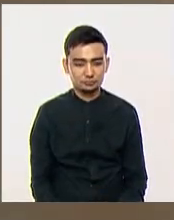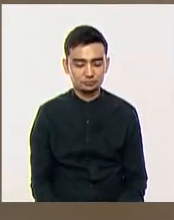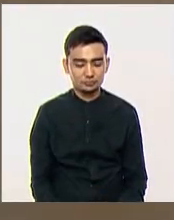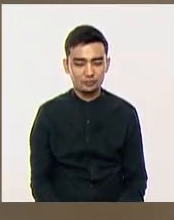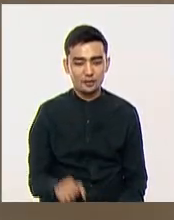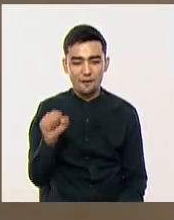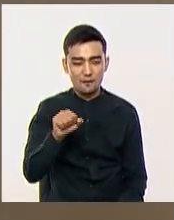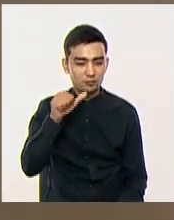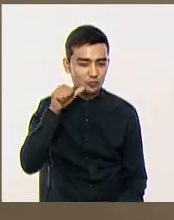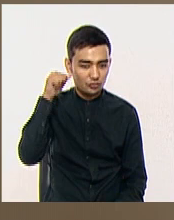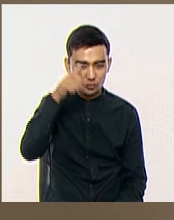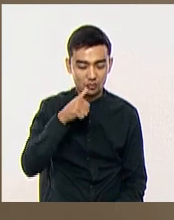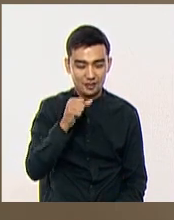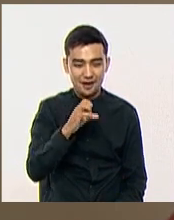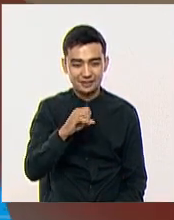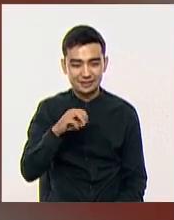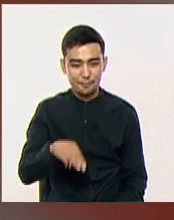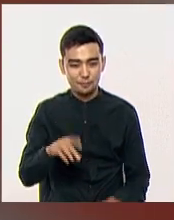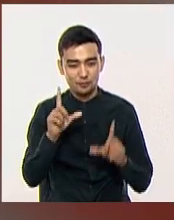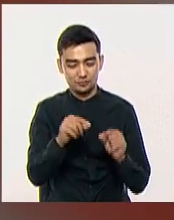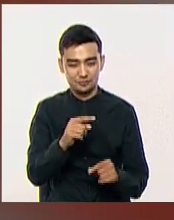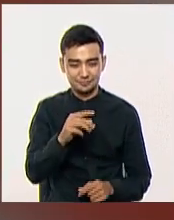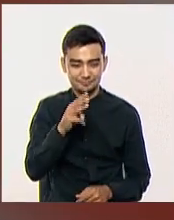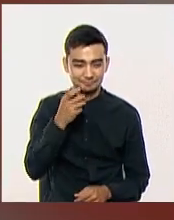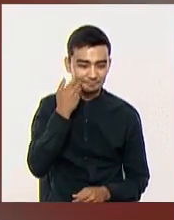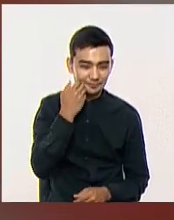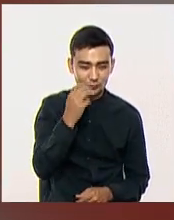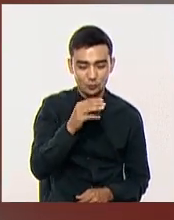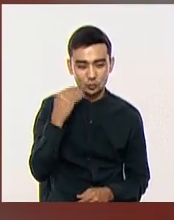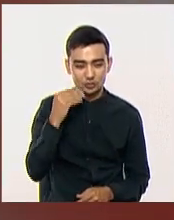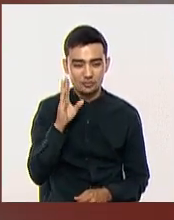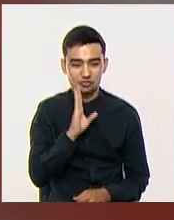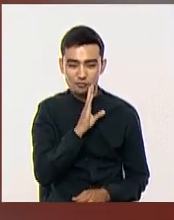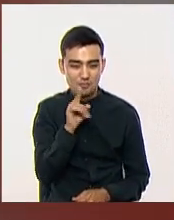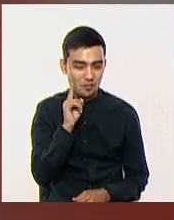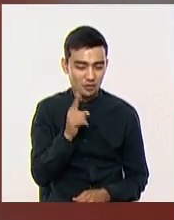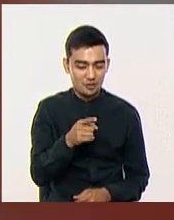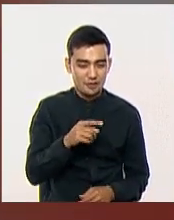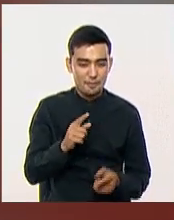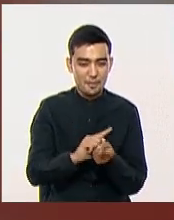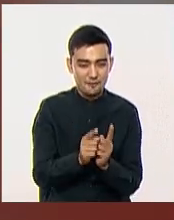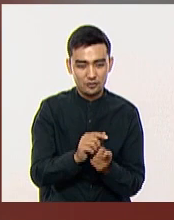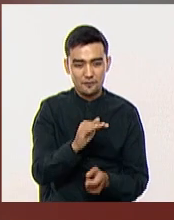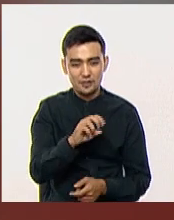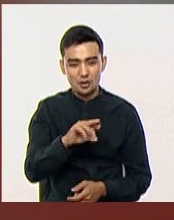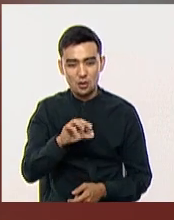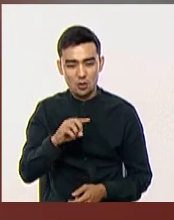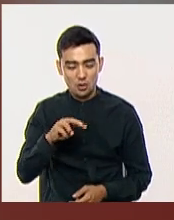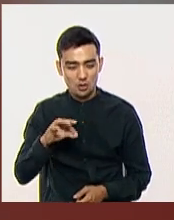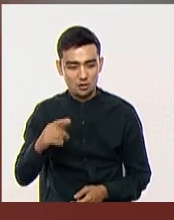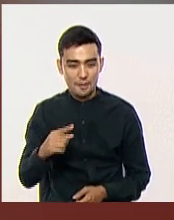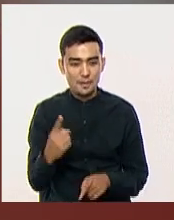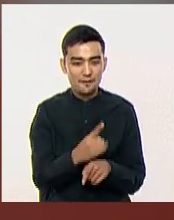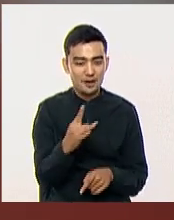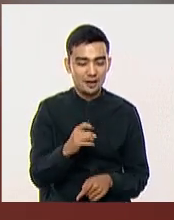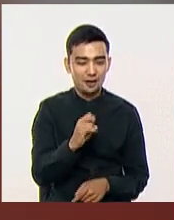В августе прошлого года Асим Масильбаева уехала на заработки в Турцию. Молодая женщина по профессии переводчик-филолог. Первый раз в Анкару по